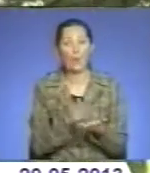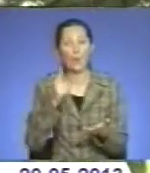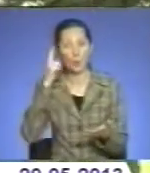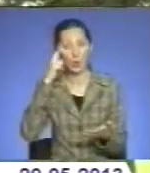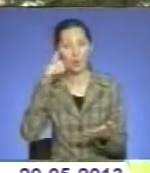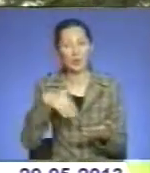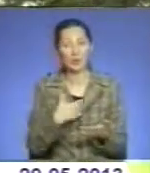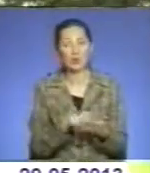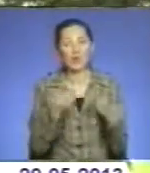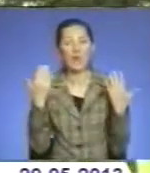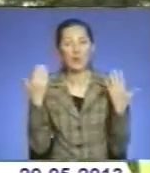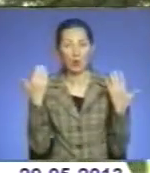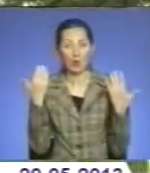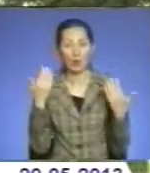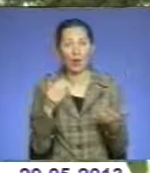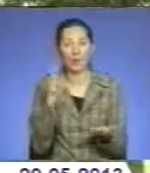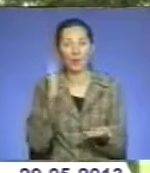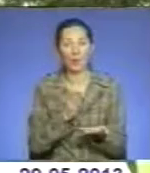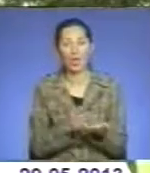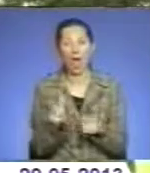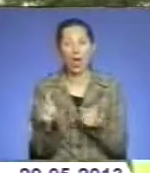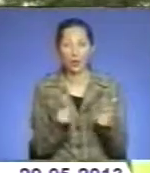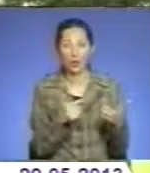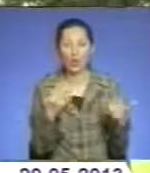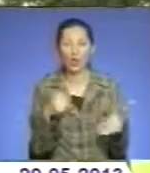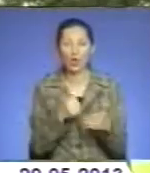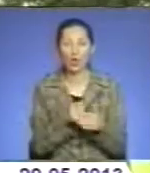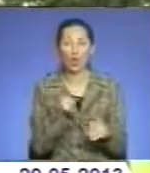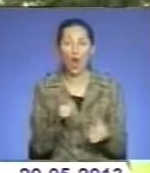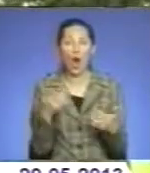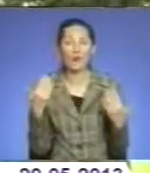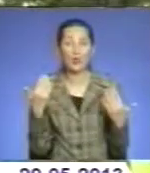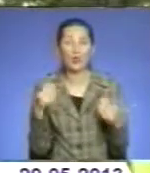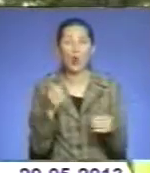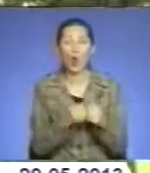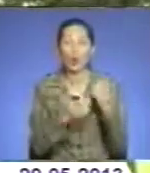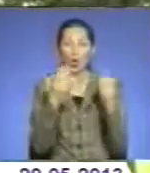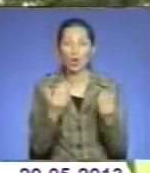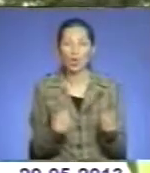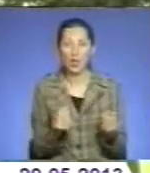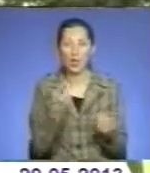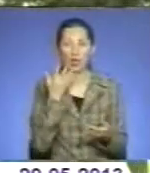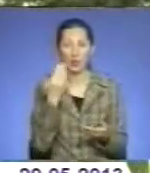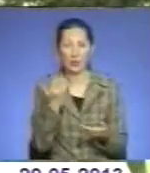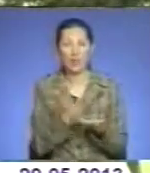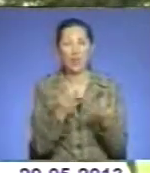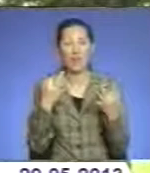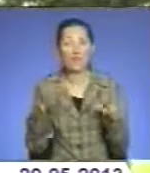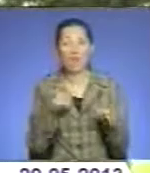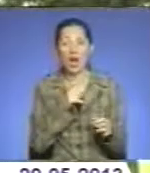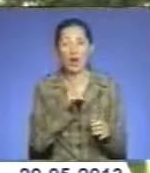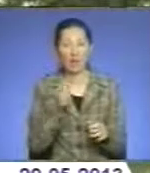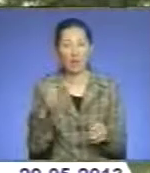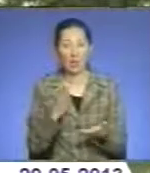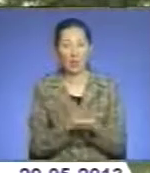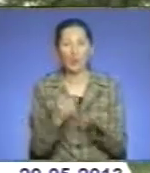свій відпочинок. Ви маєте вже готуватись до того відпочинку щодня. Тобто, коли у вас є вільна хвилинка, ви